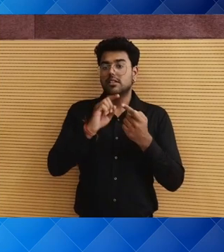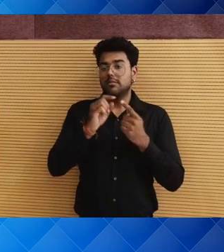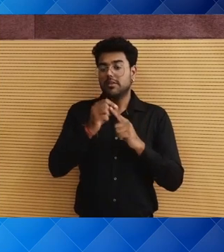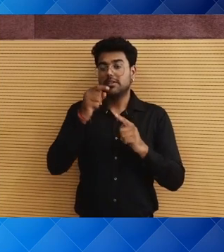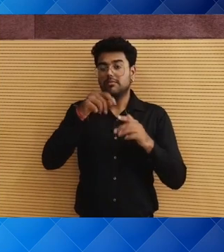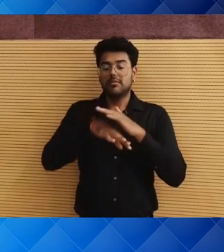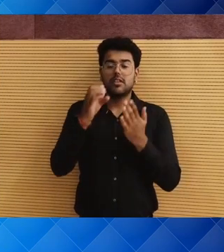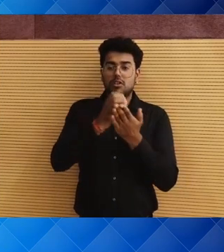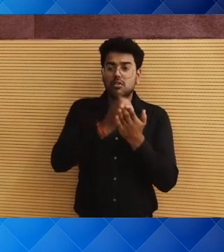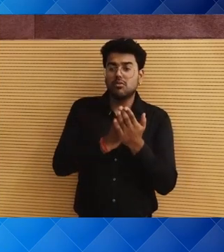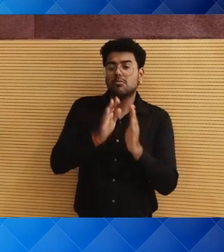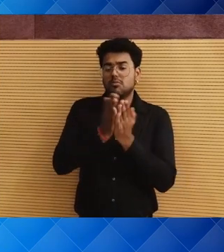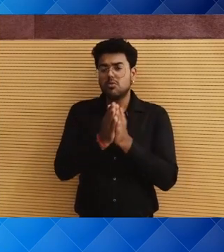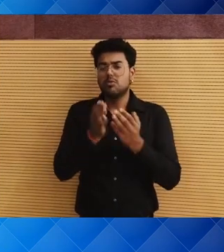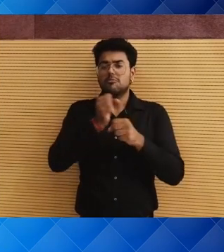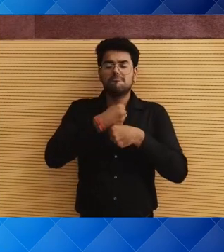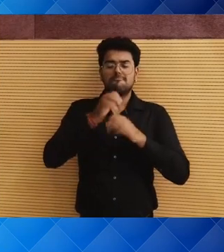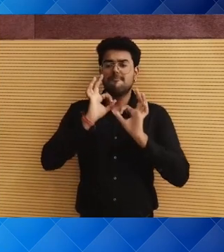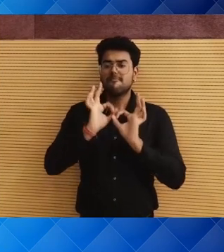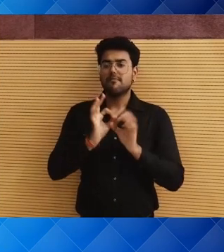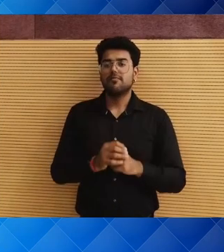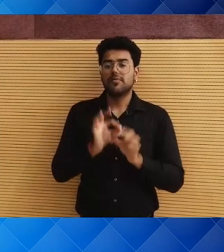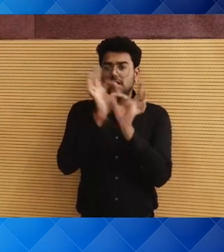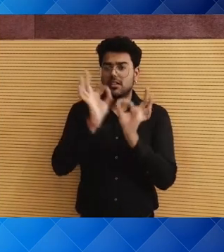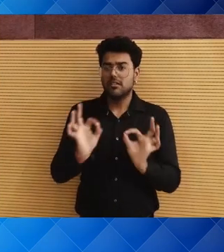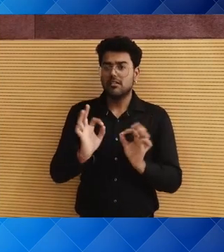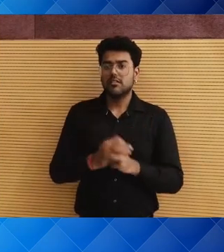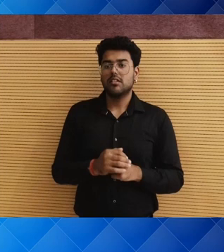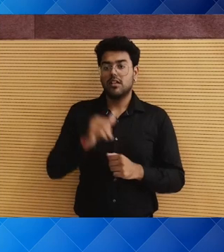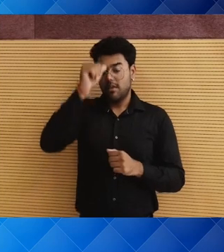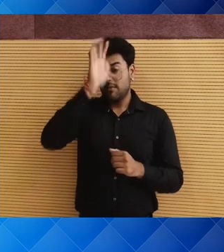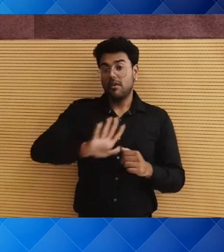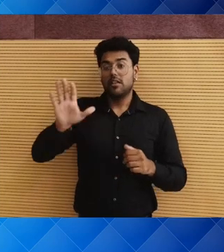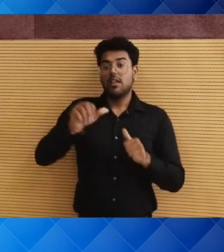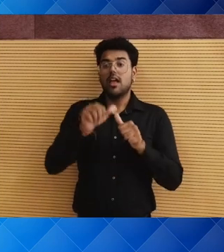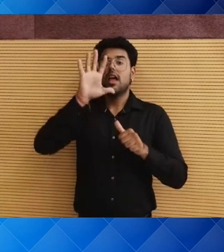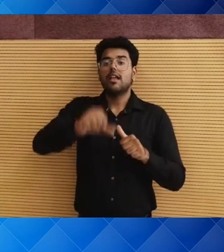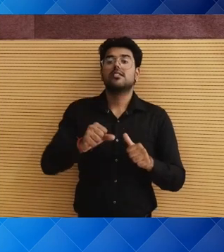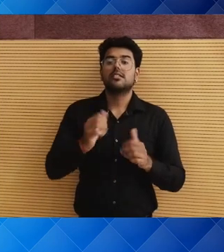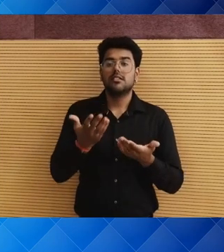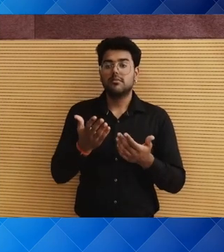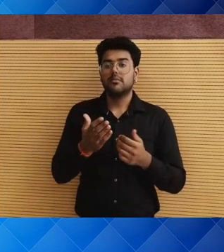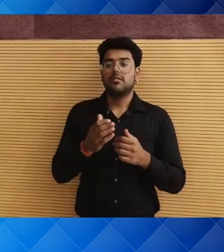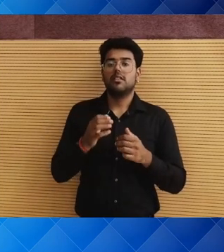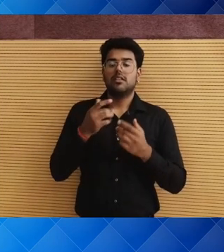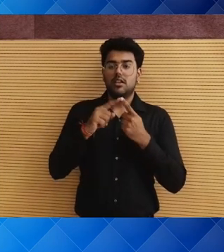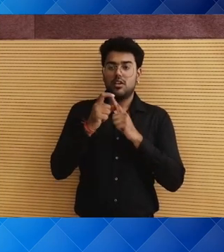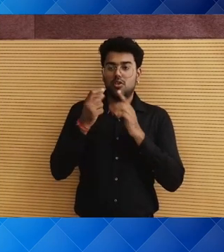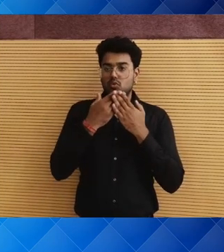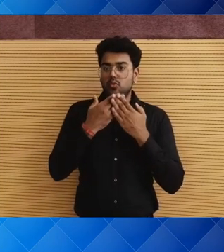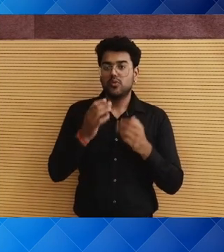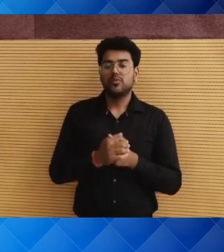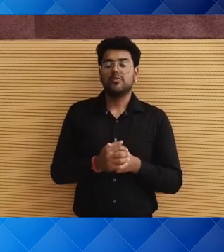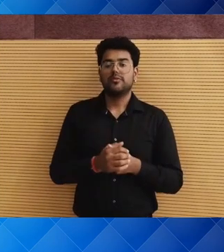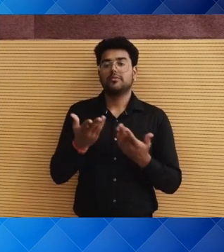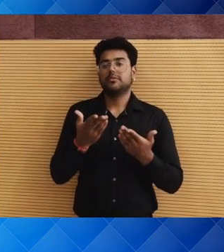कारिकुलम टेक्स्ट बुक उसमें बैठ के भारत की एक्सेसिबल एजुकेशन, इक्विटेबल एजुकेशन की